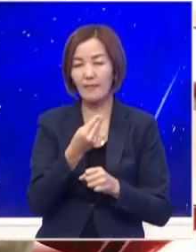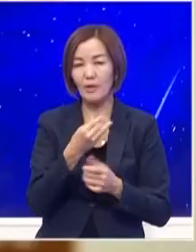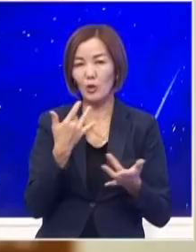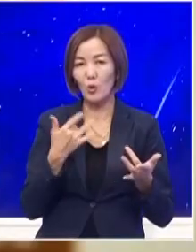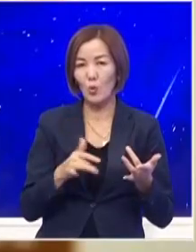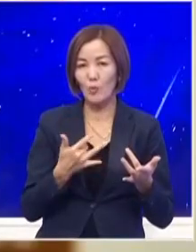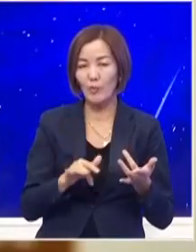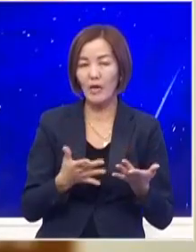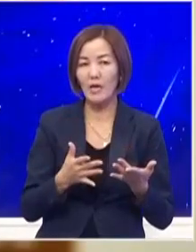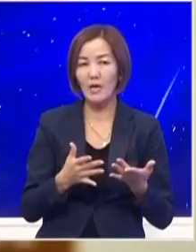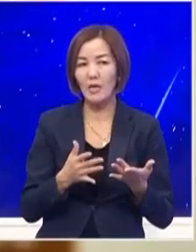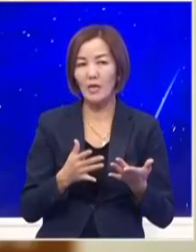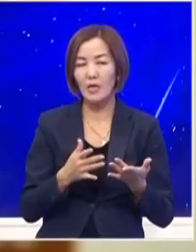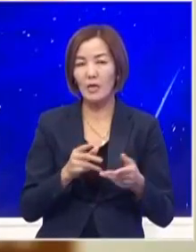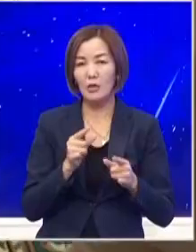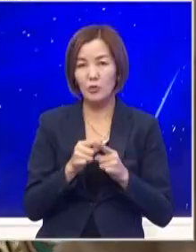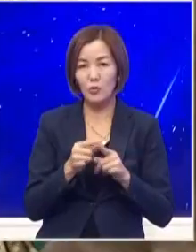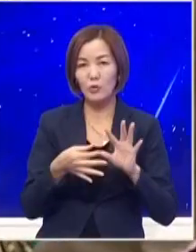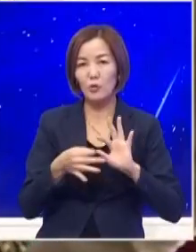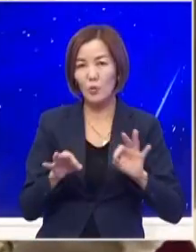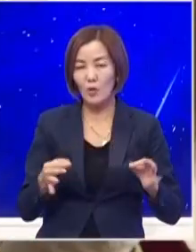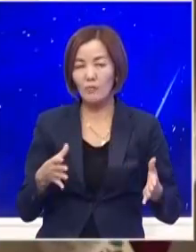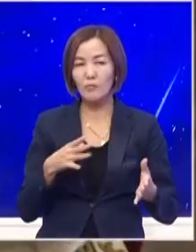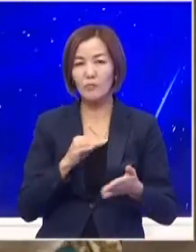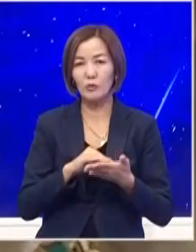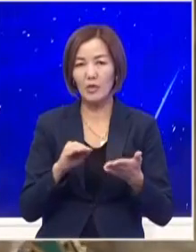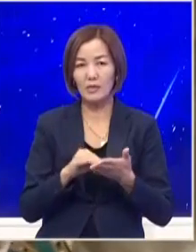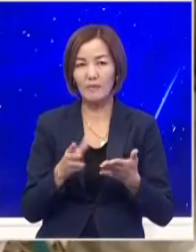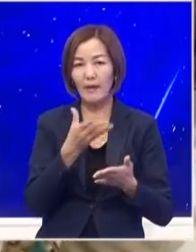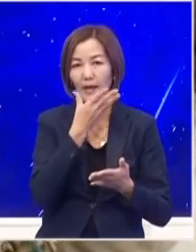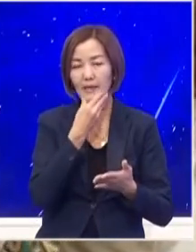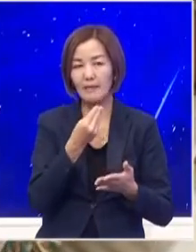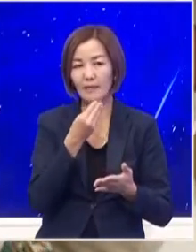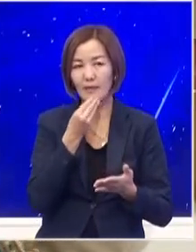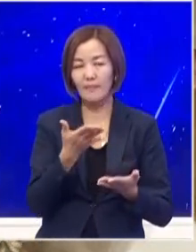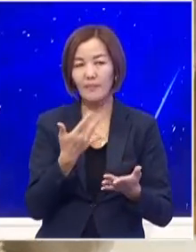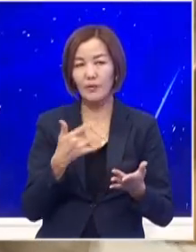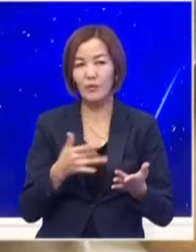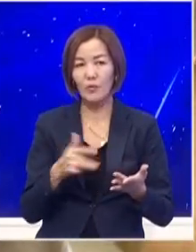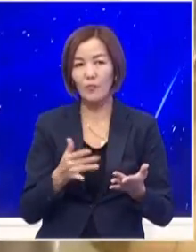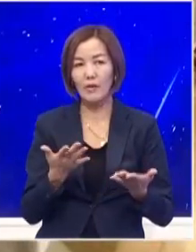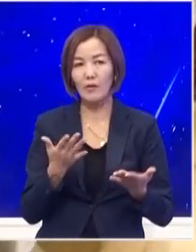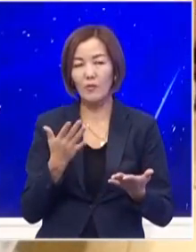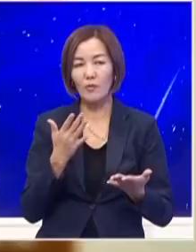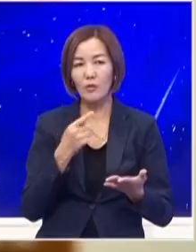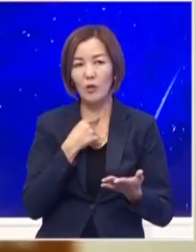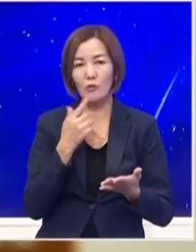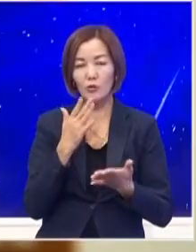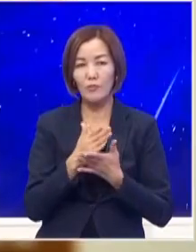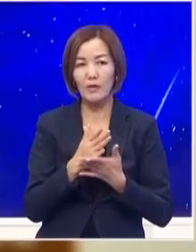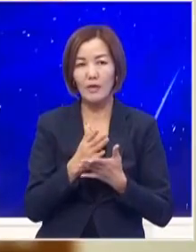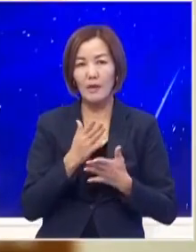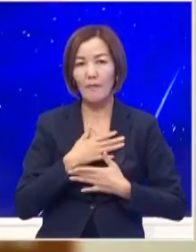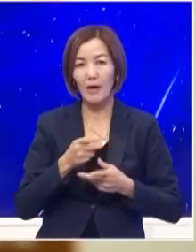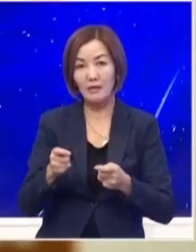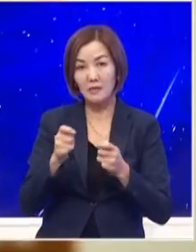өрнектеп, жан жағына жазуларын жазып, әдемілеп, ондай әдемі қоңыр дауысы бар. Жасап маған сыйға